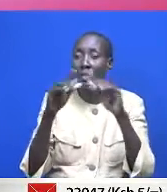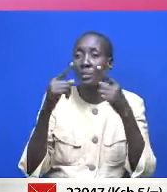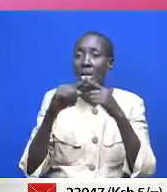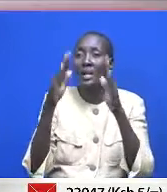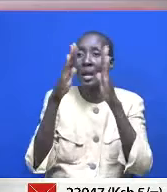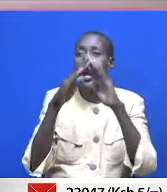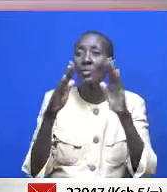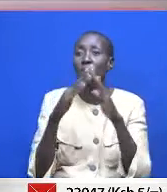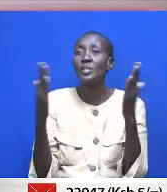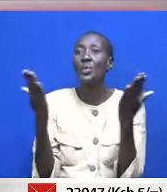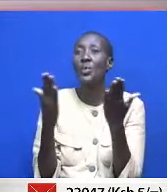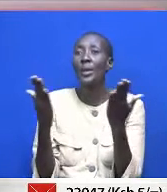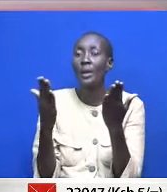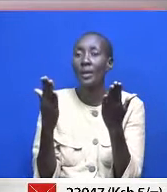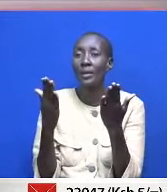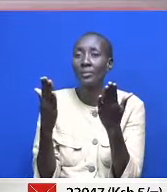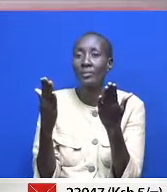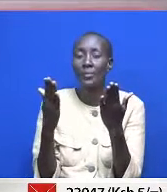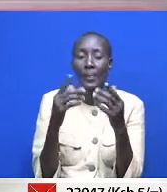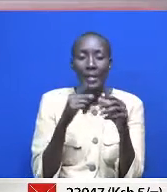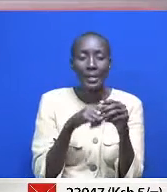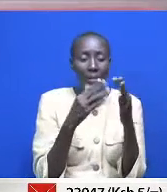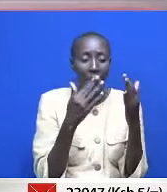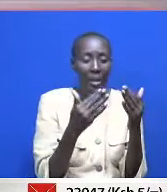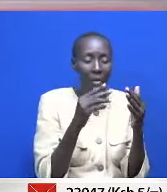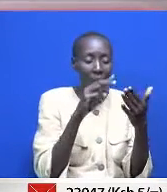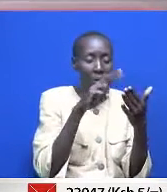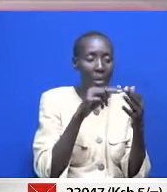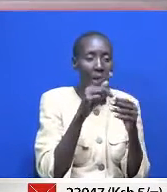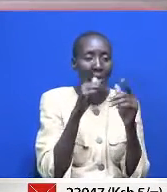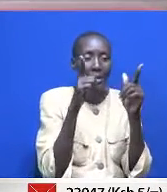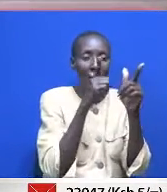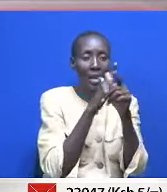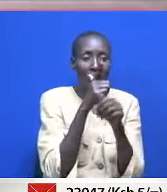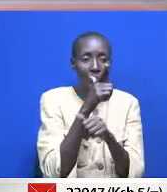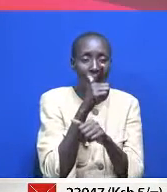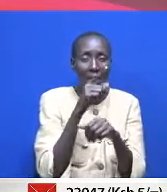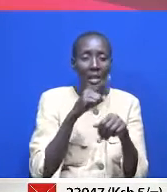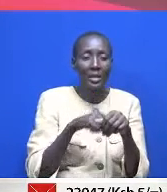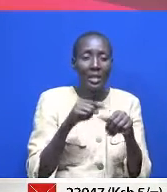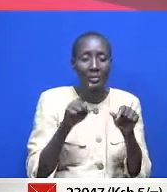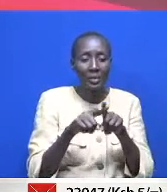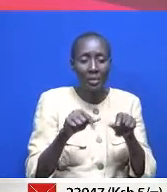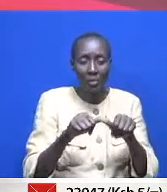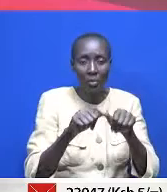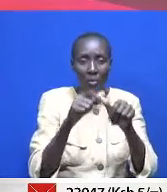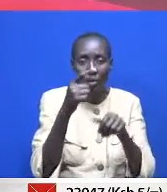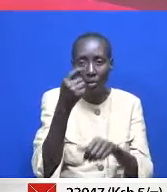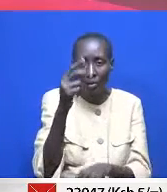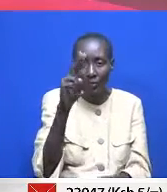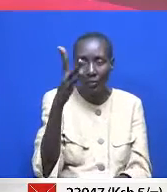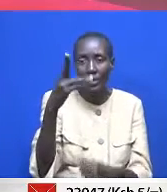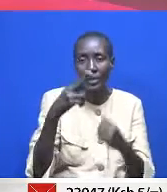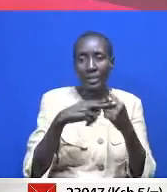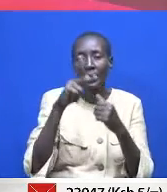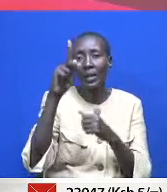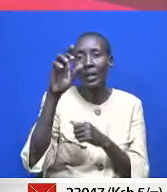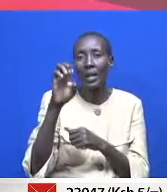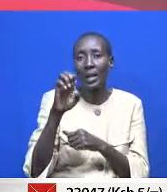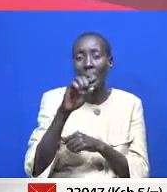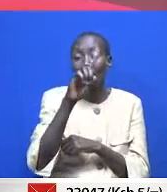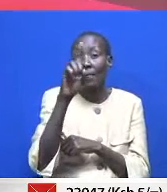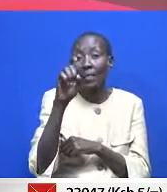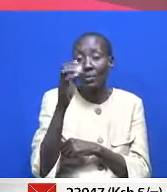Wajua, nikiangalia kwenye Twitter na mtazamaji unapozidi kufuatilia taarifa kwenye @TV47KE, kuna swala hapa